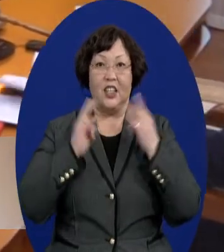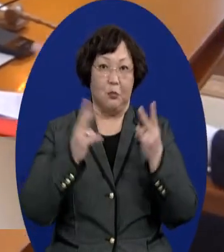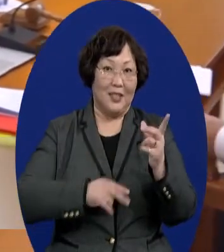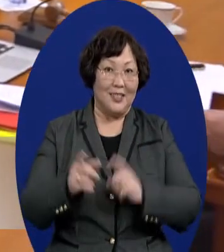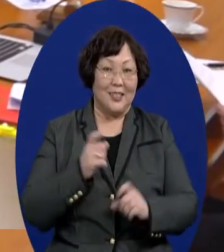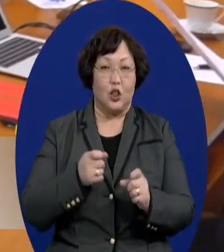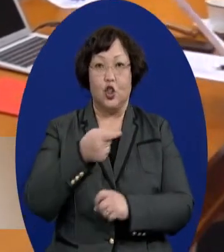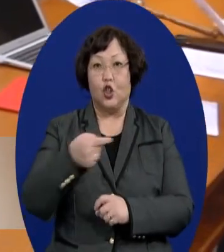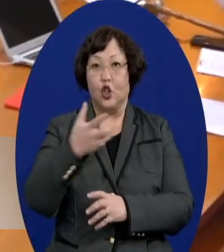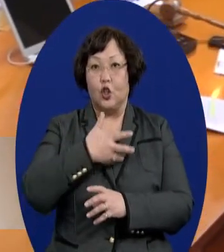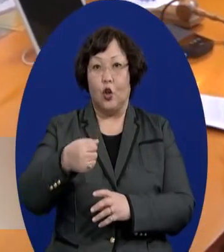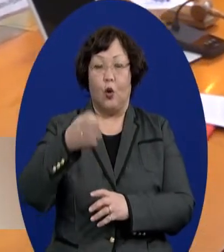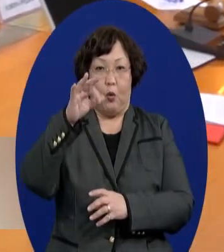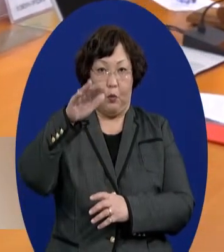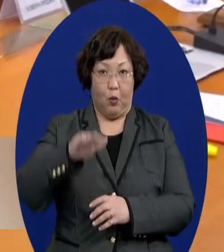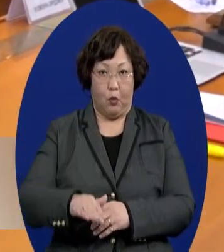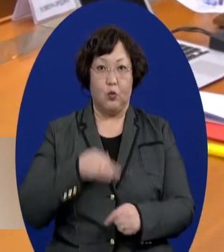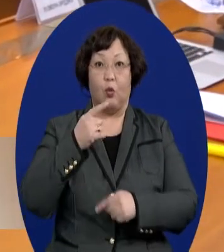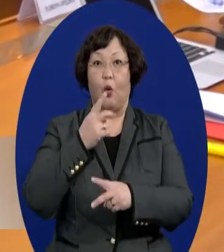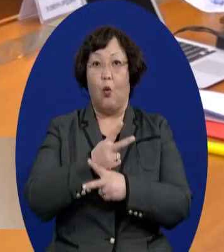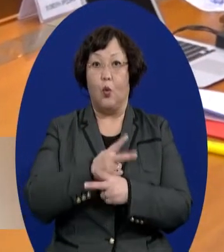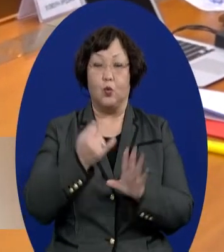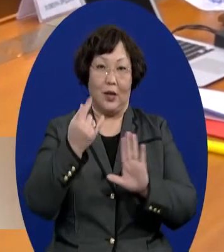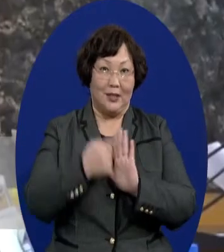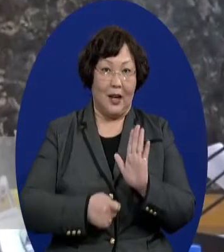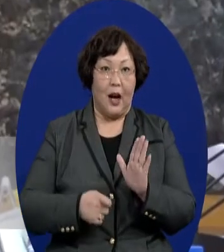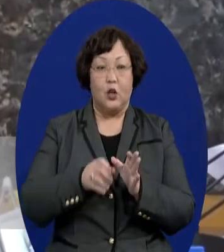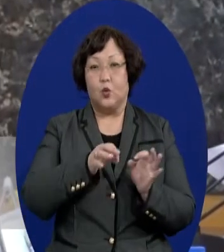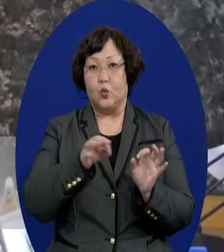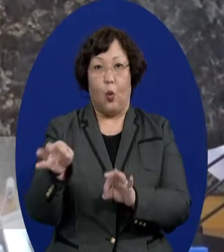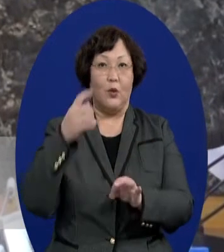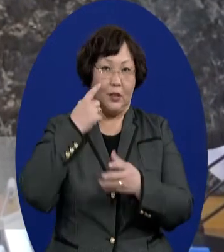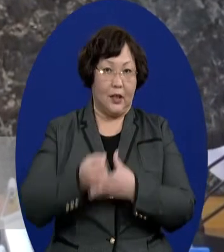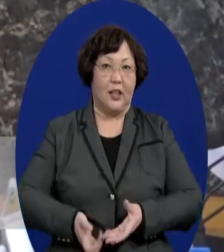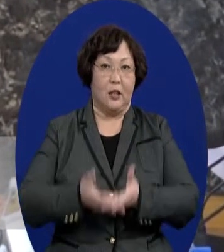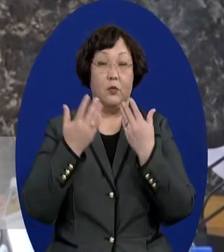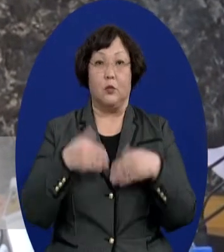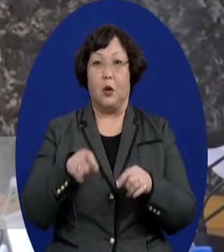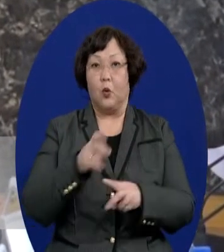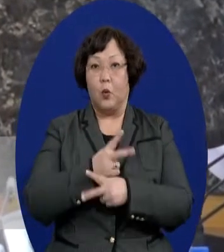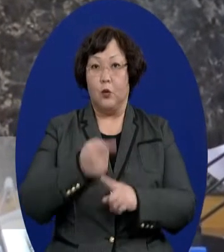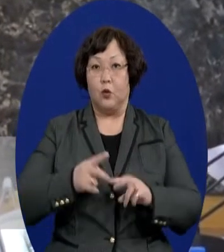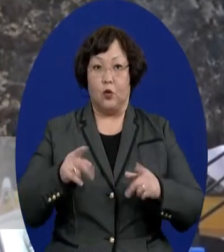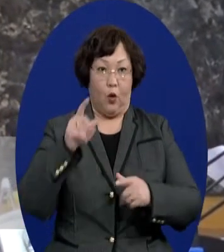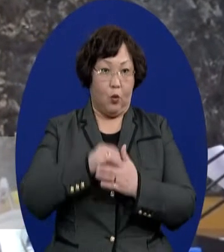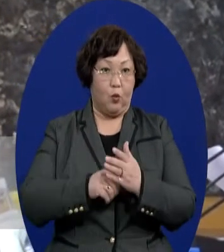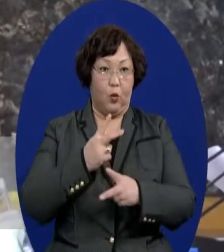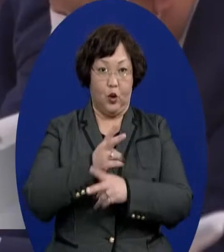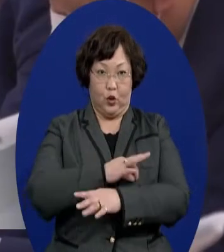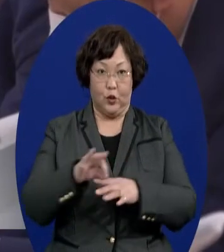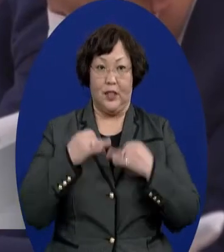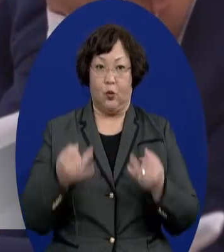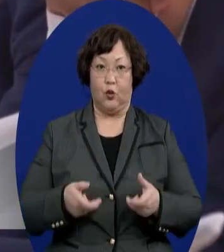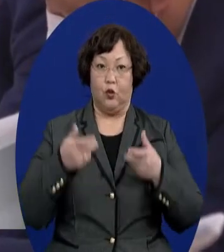засгийг үзүүлэх сөрөг нөлөөллийг бууруулах тухай хуулийг 6 сараар сунгах саналыг бол дэмжлээ. Улмаар энэ хуульд нэмэлт өөрчлөлт оруулах хуулийн төслийг улсын хурлд